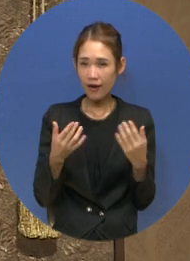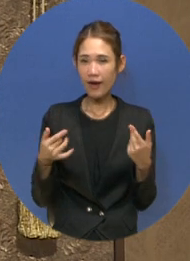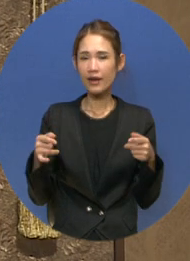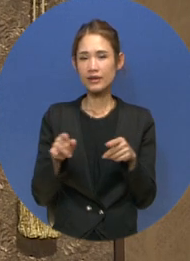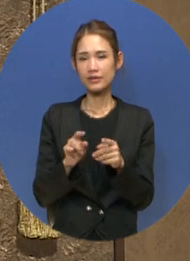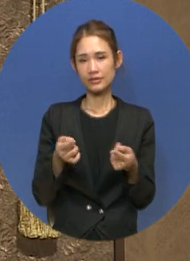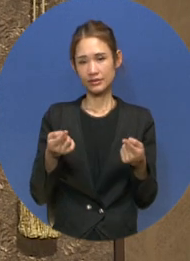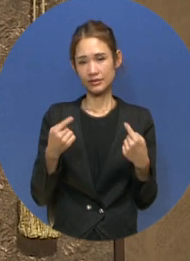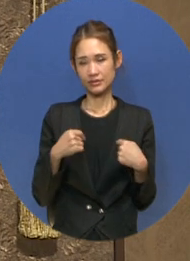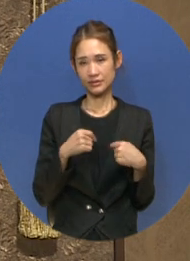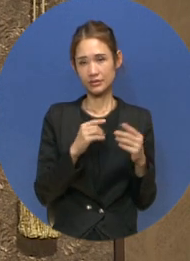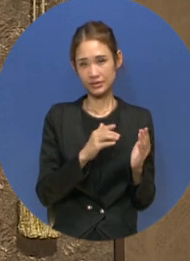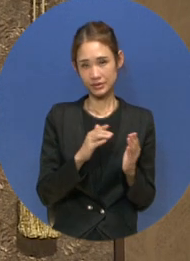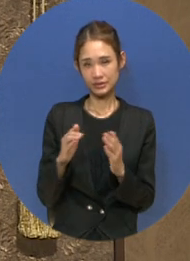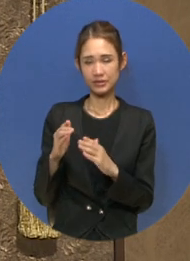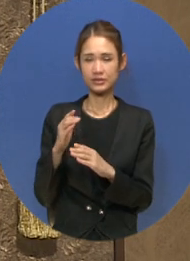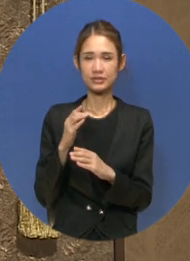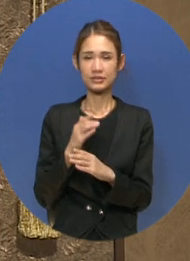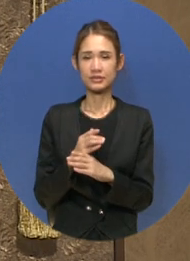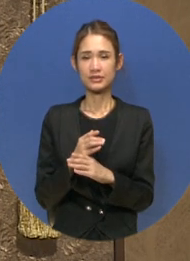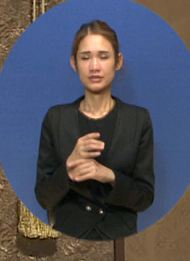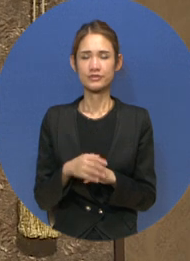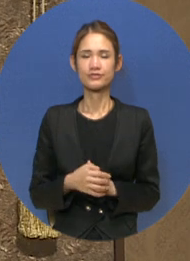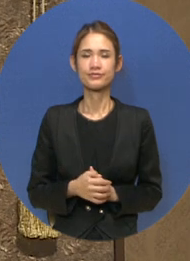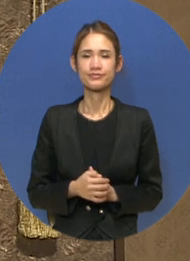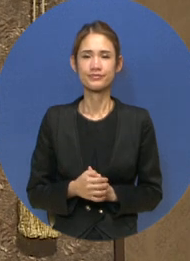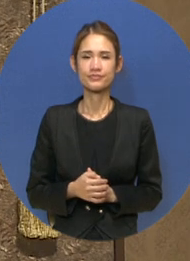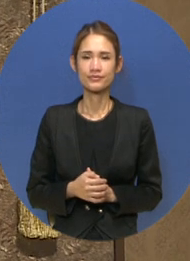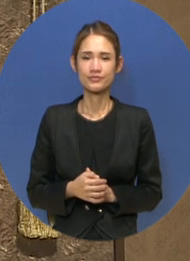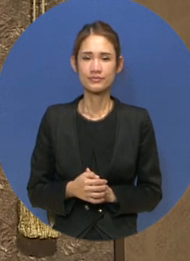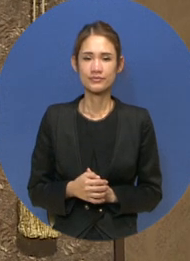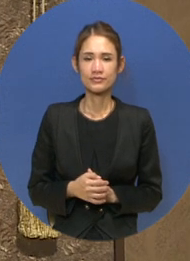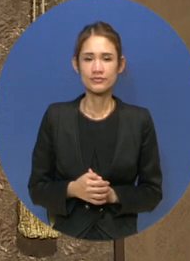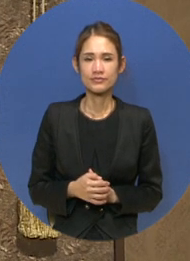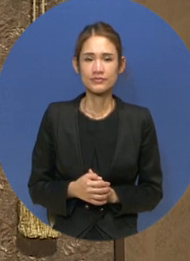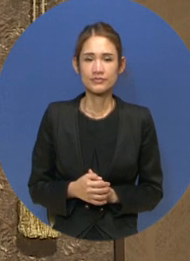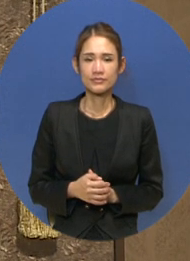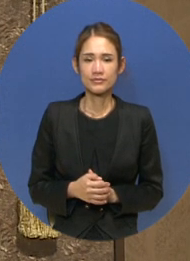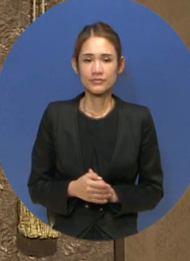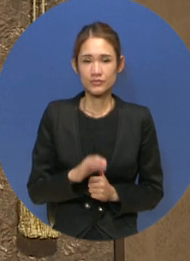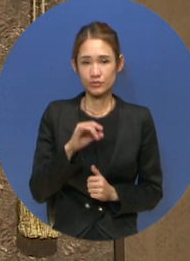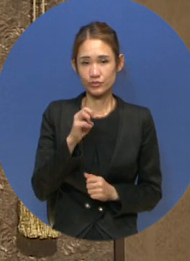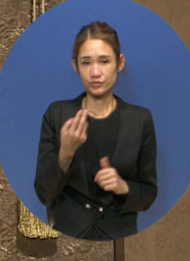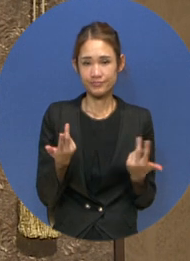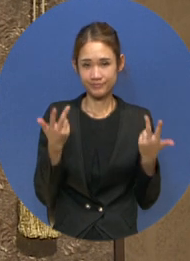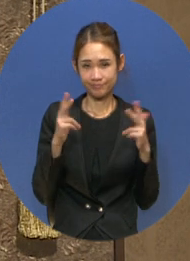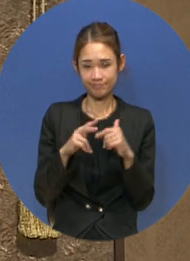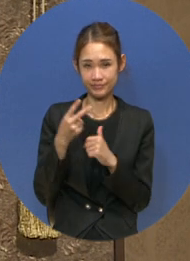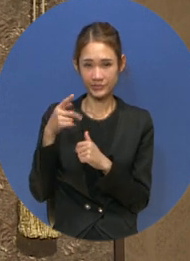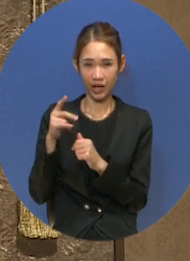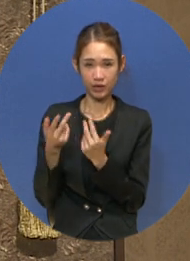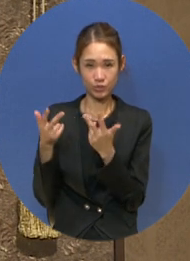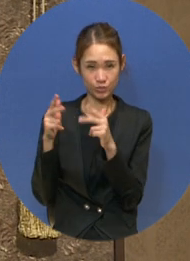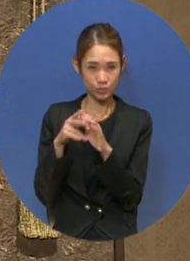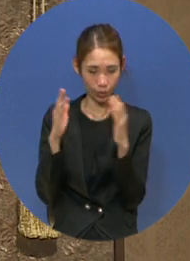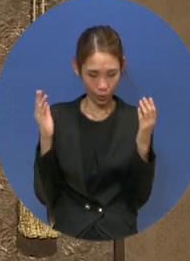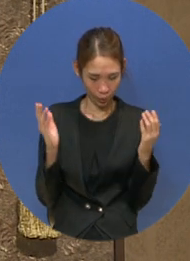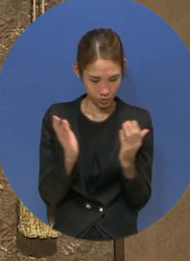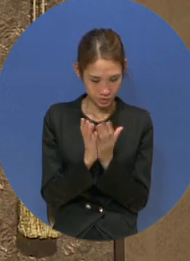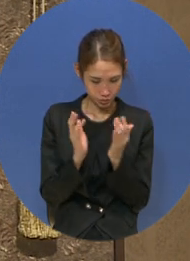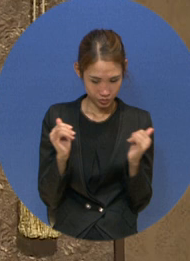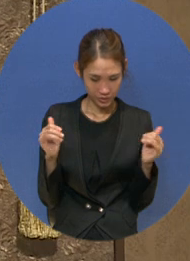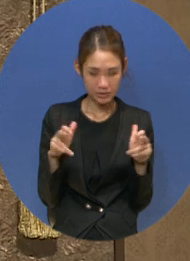함께하는 축제로서 진행을 하고 있고요. 네. 물레공원이라든가 당산공원에서 모든